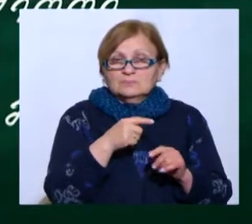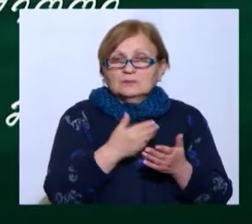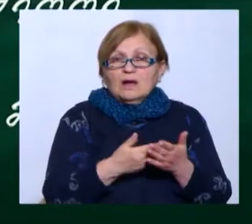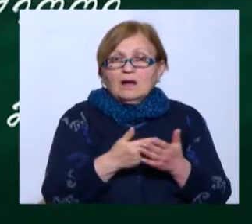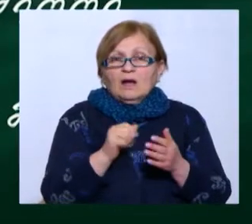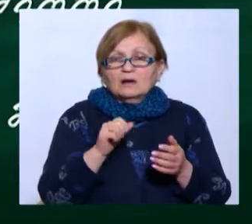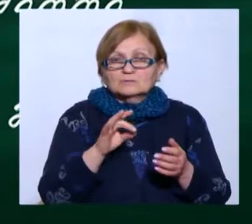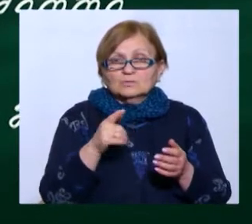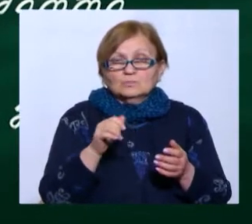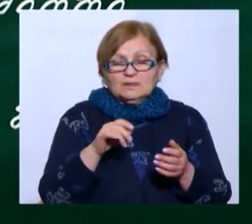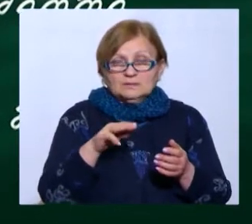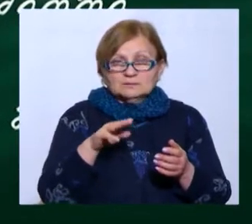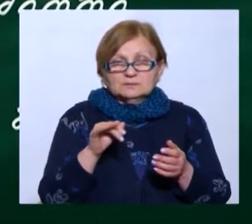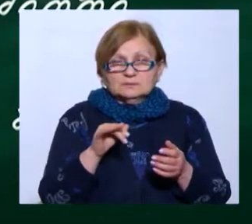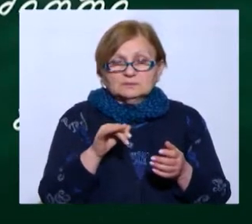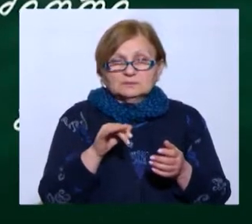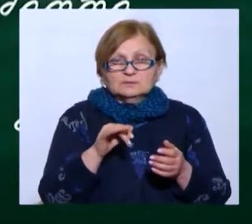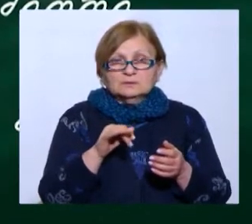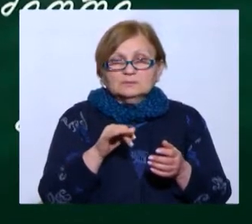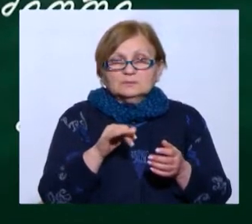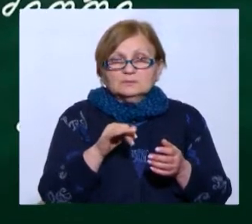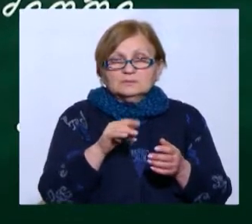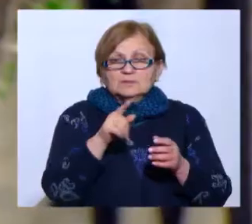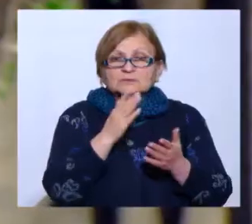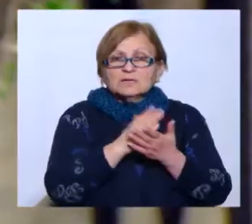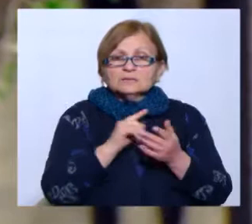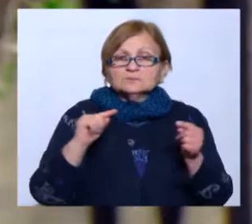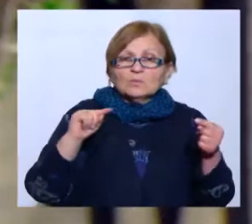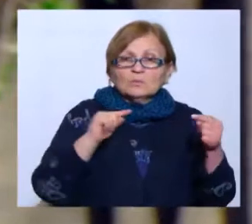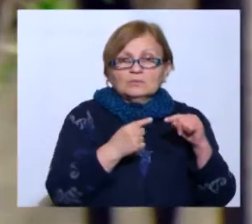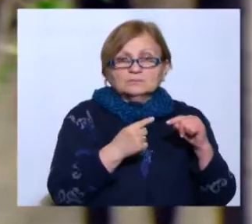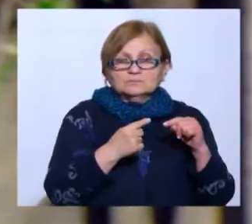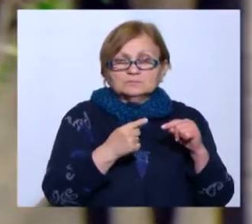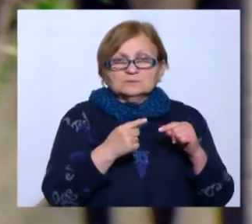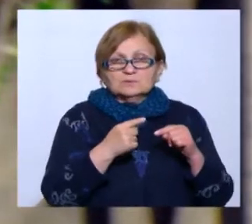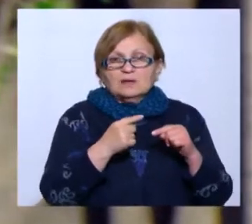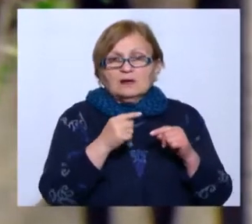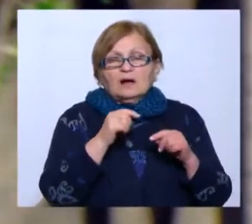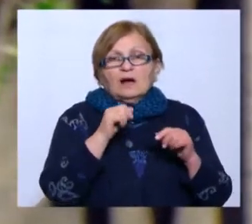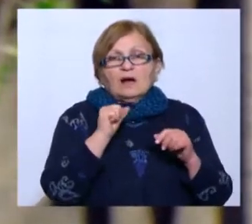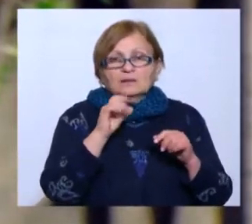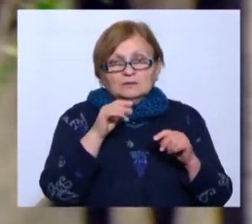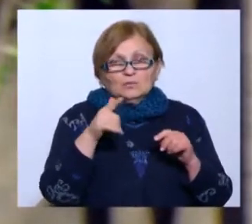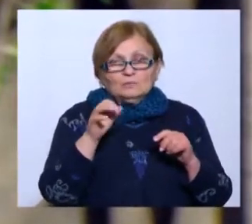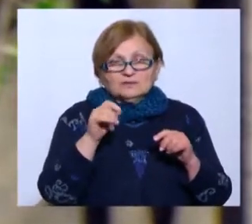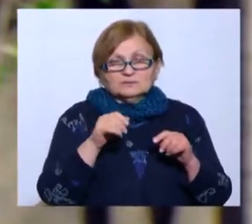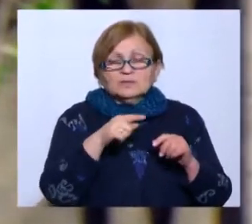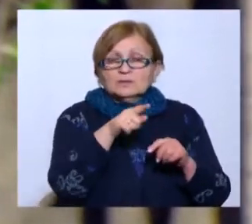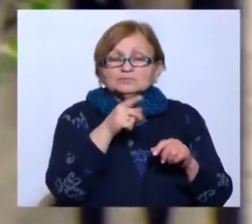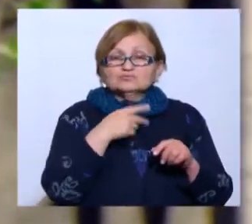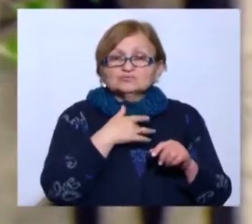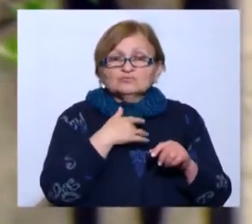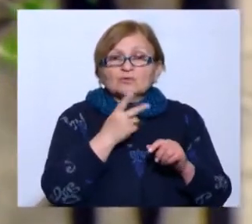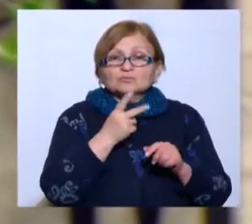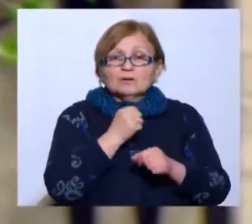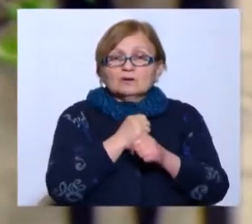არგუმენტი არის შეგახსენებთ კონტრარგუმენტი. ჩვენ უნდა შევქმნათ ჩვენი თეზისის საპირისპირო